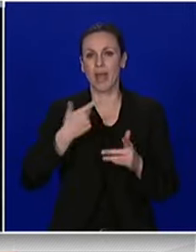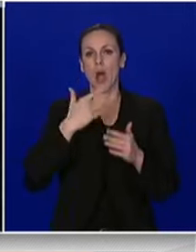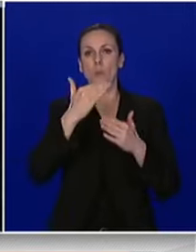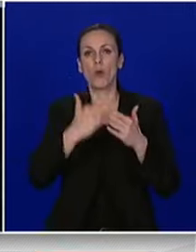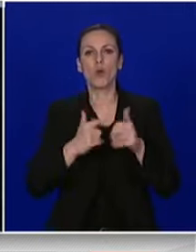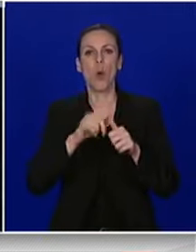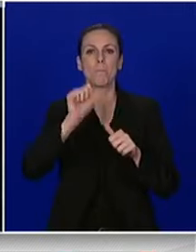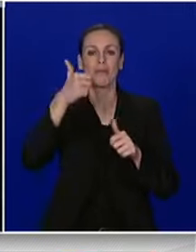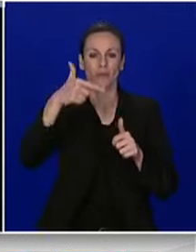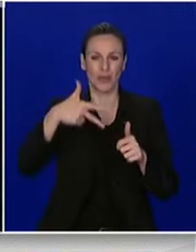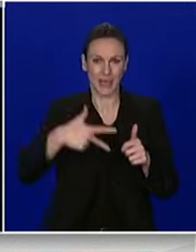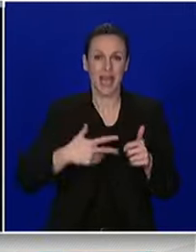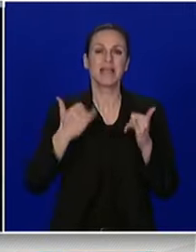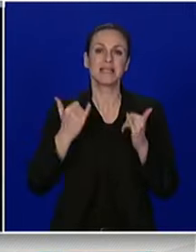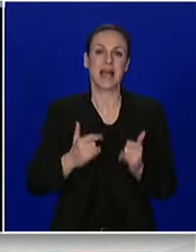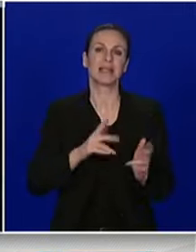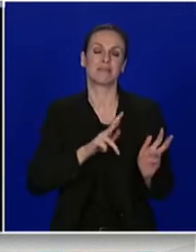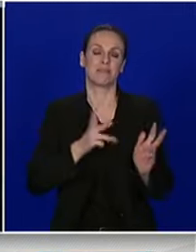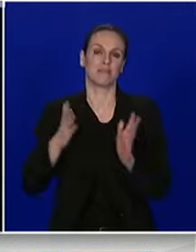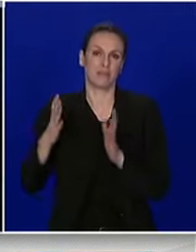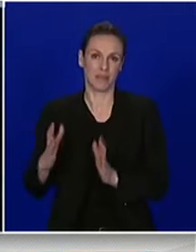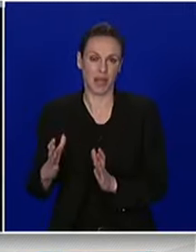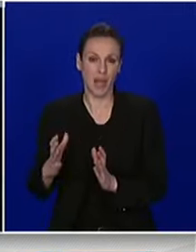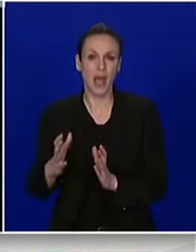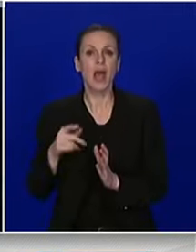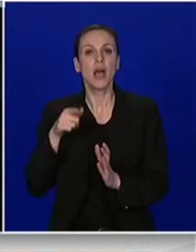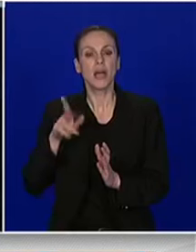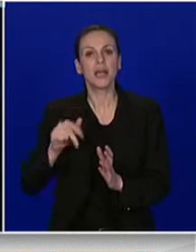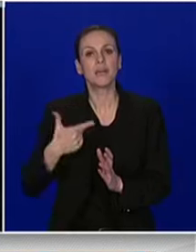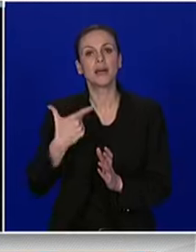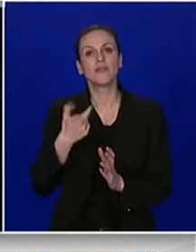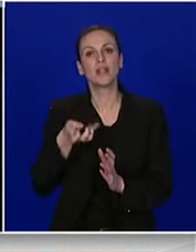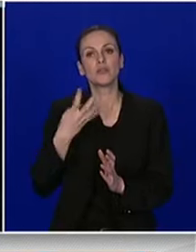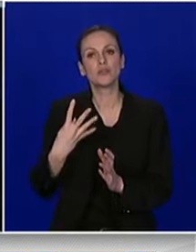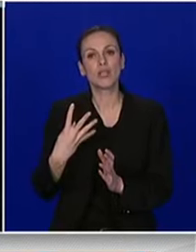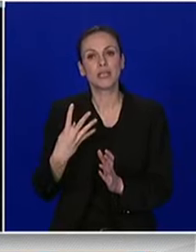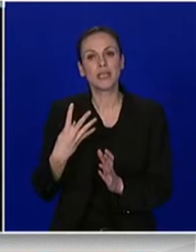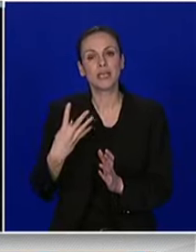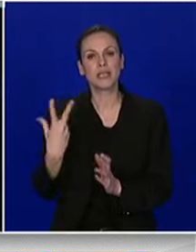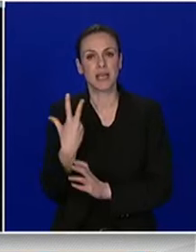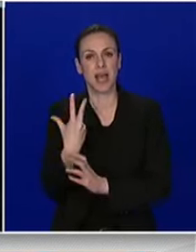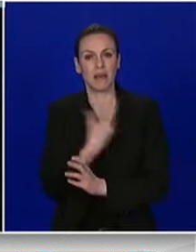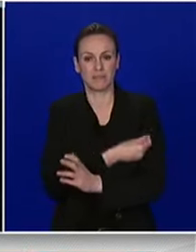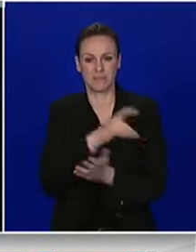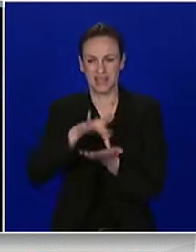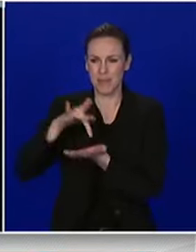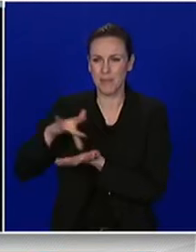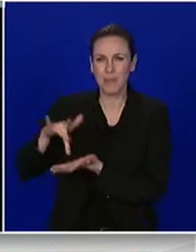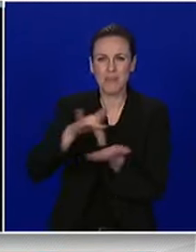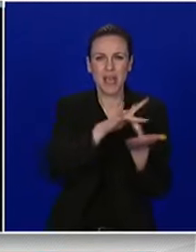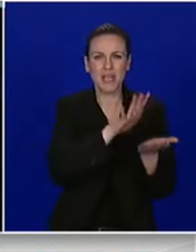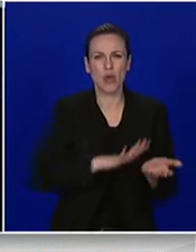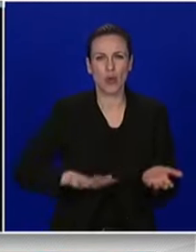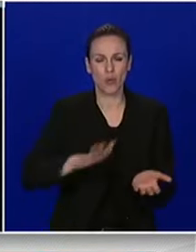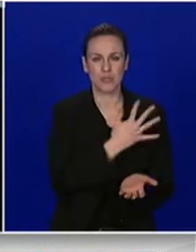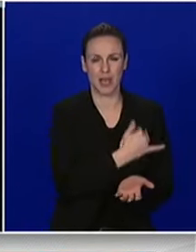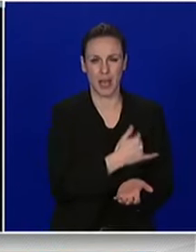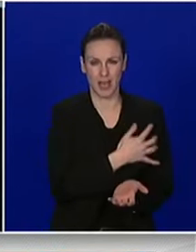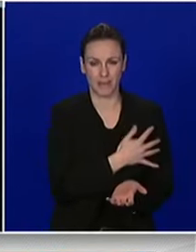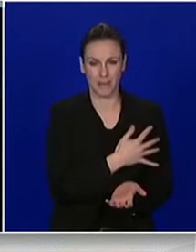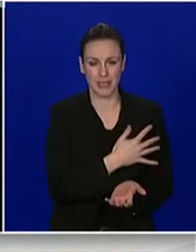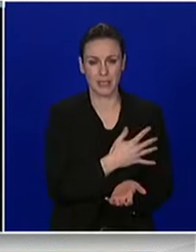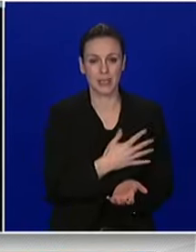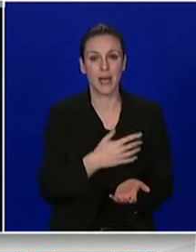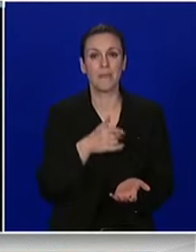prioriteta i za koju smo osigurali oko 240 cijepnih mjesta u Republici Hrvatskoj.